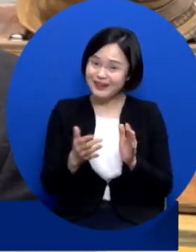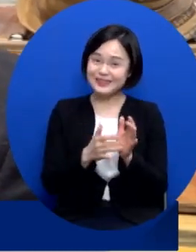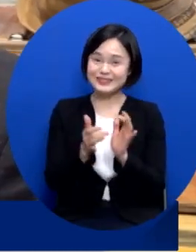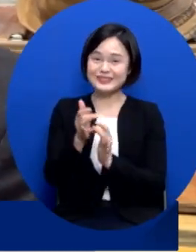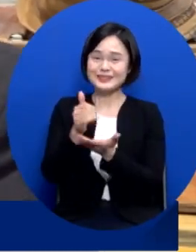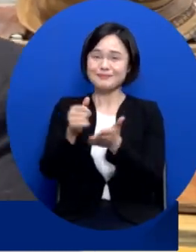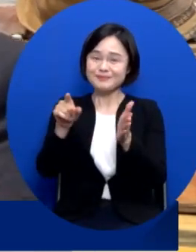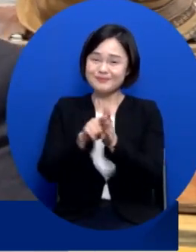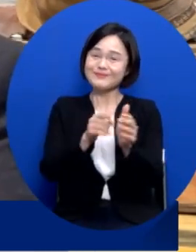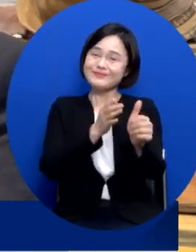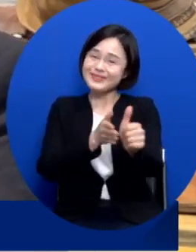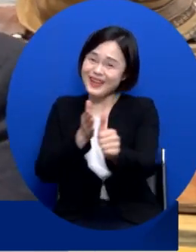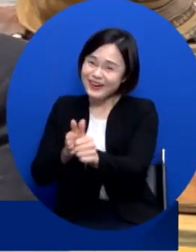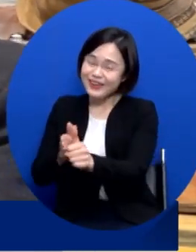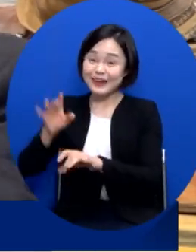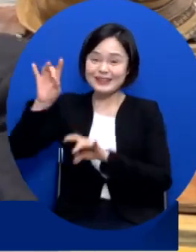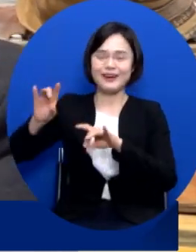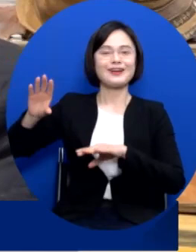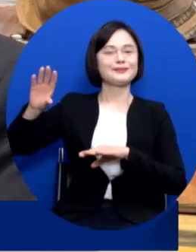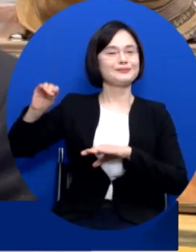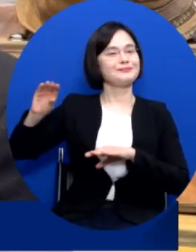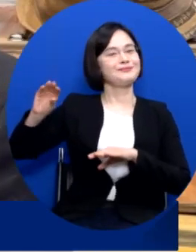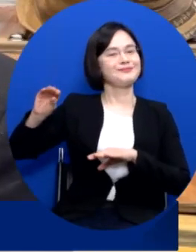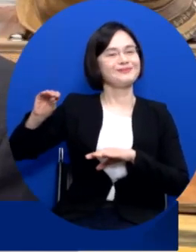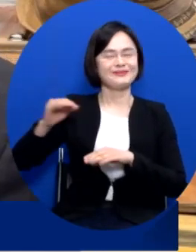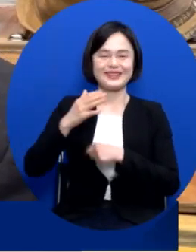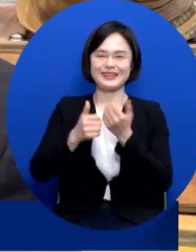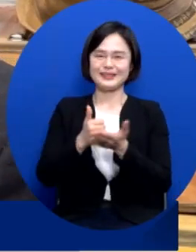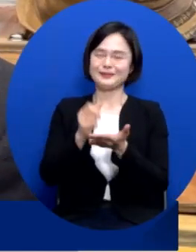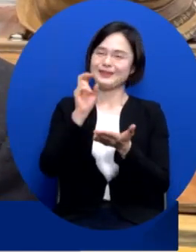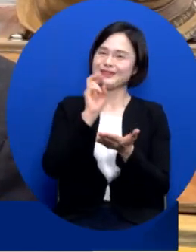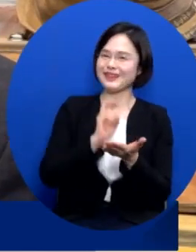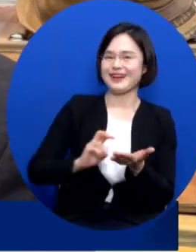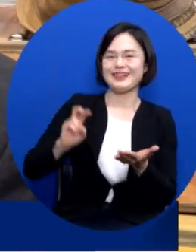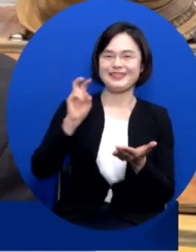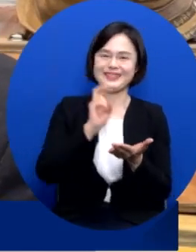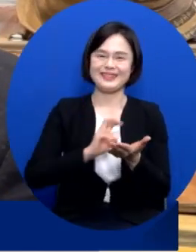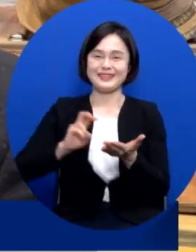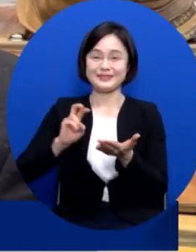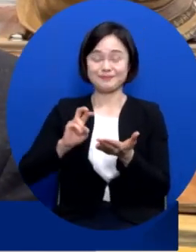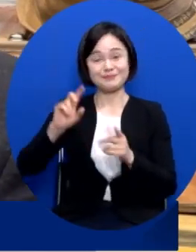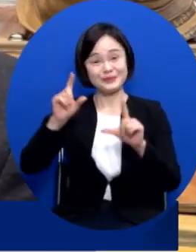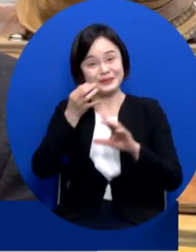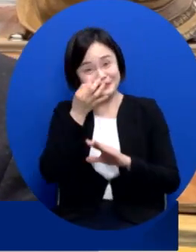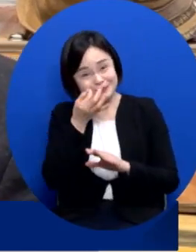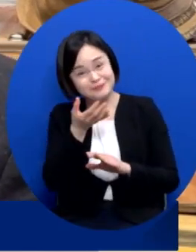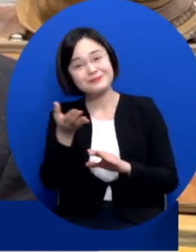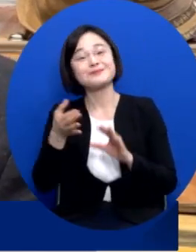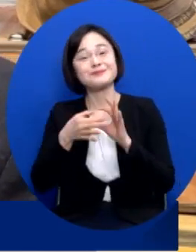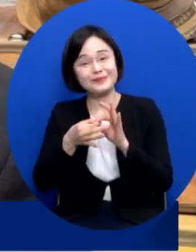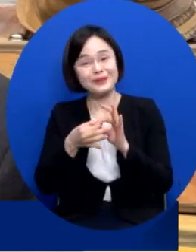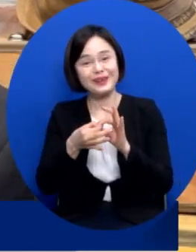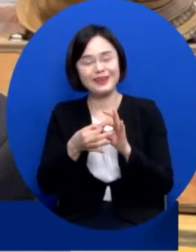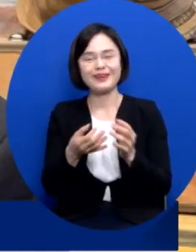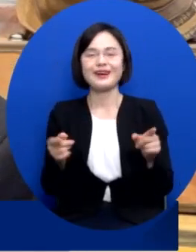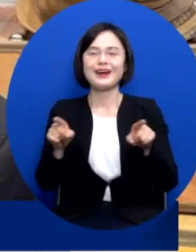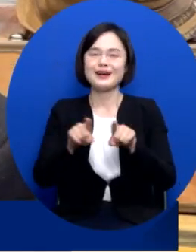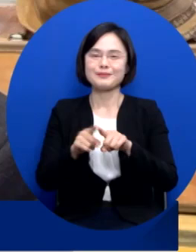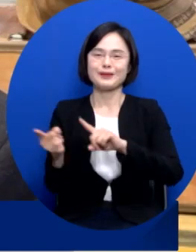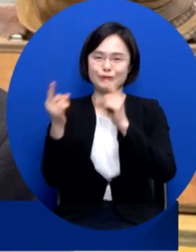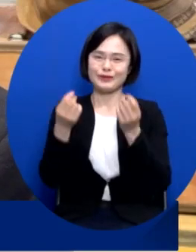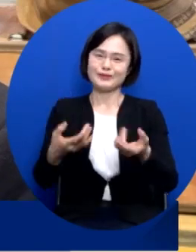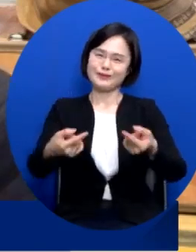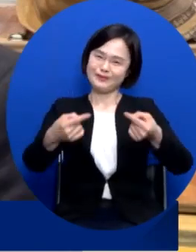믿으세요. 하나님을 이렇게 찬양하고 이런 모습을 통해서 다 같이 부활절에 동참할 수